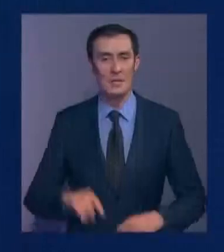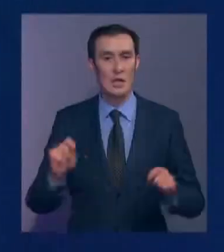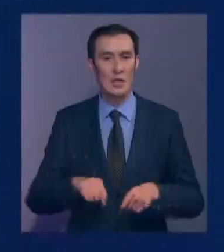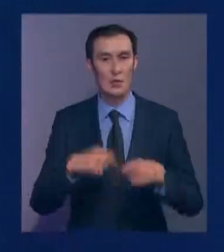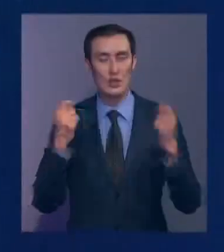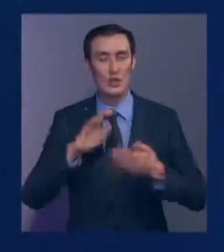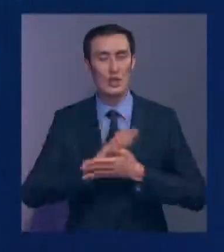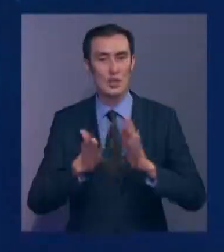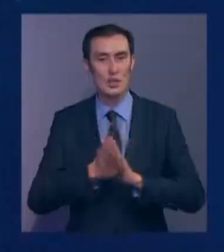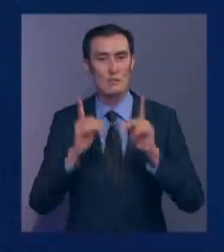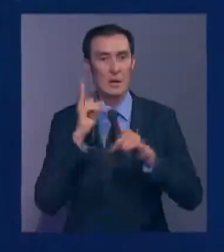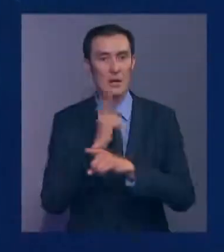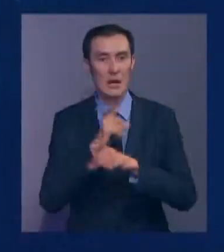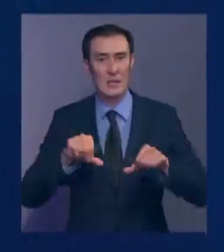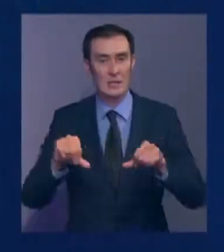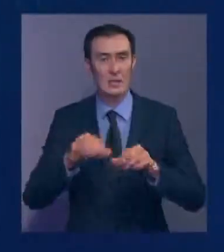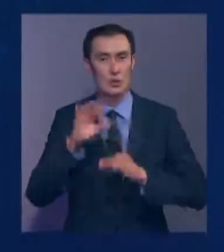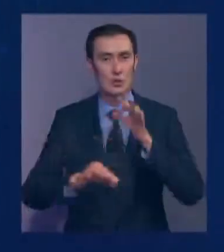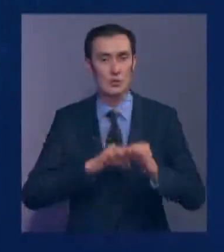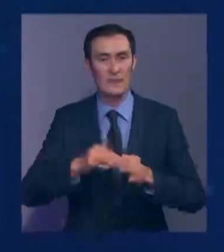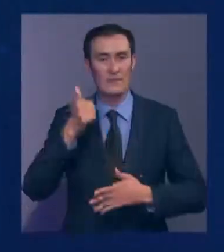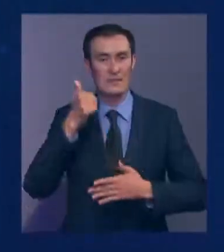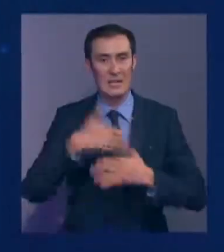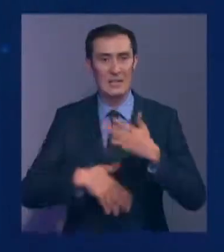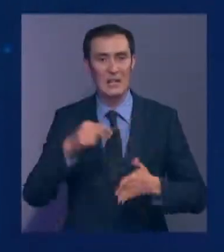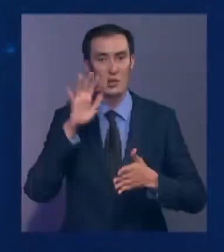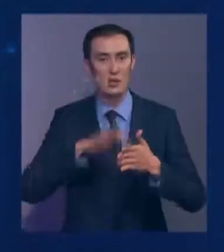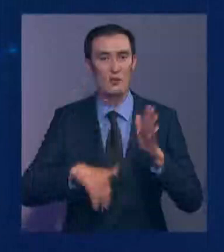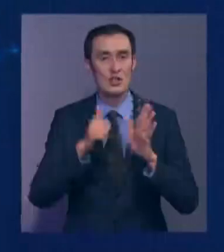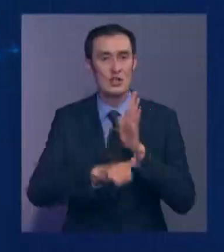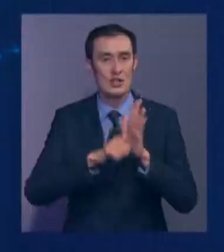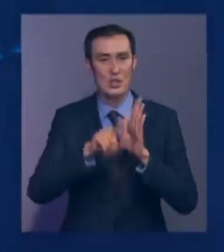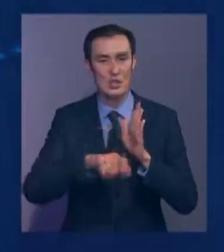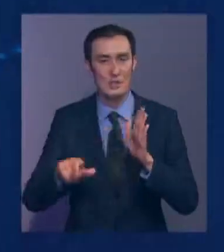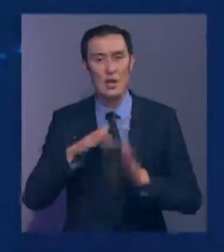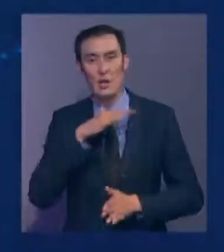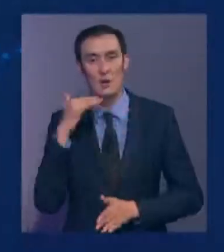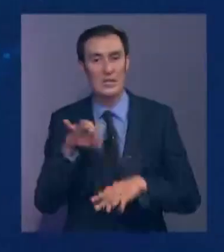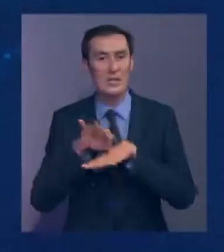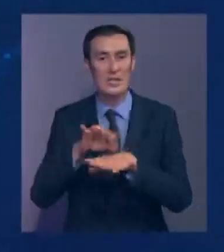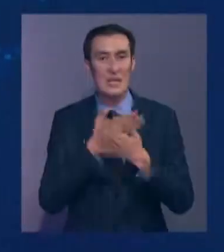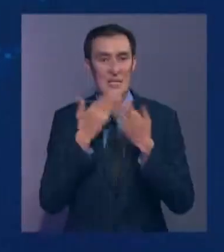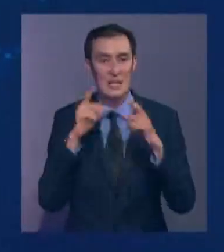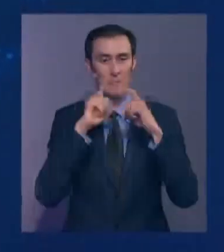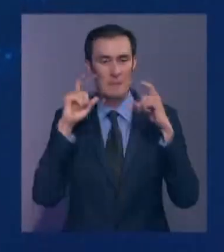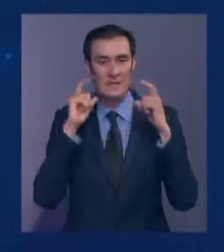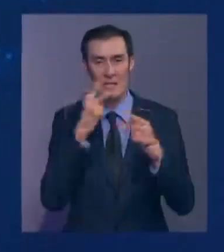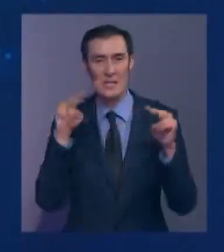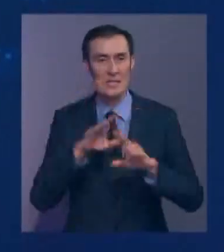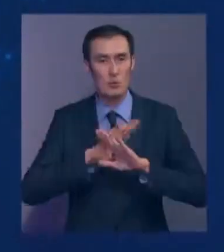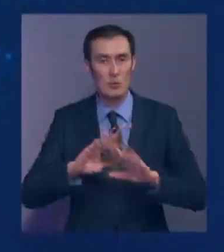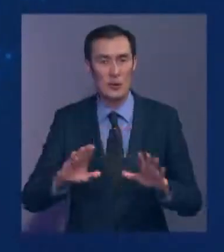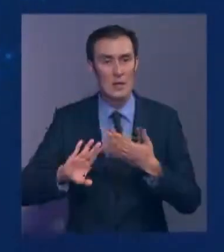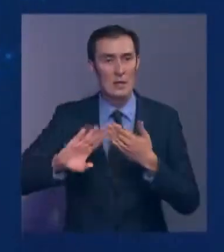За нарушение режима карантина за сутки в столице оштрафованы 60 человек. Большинство из них не носили маски и не